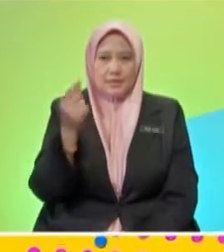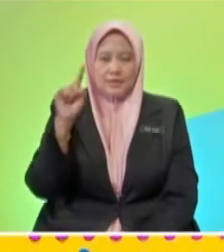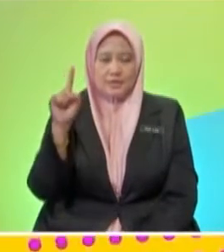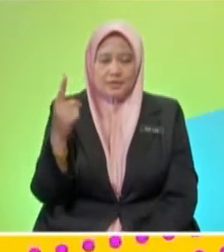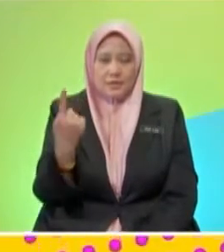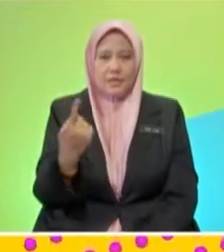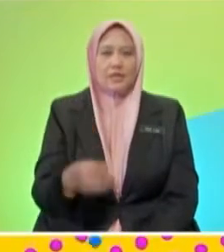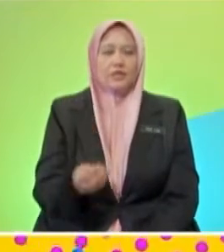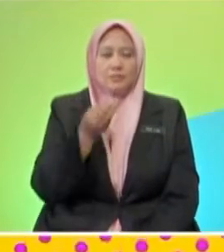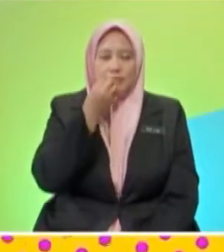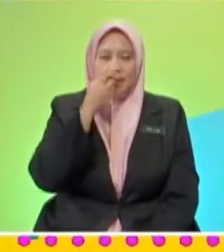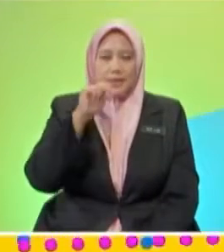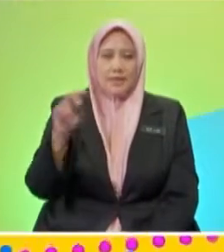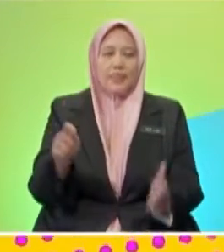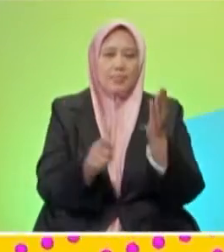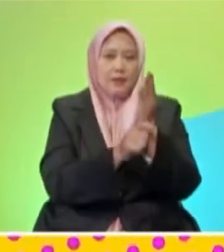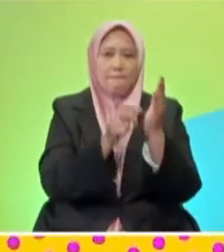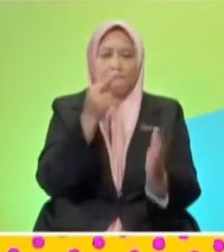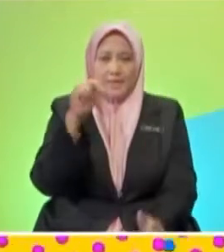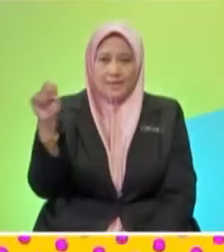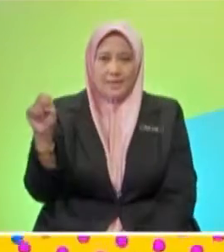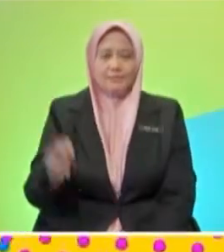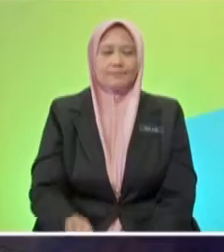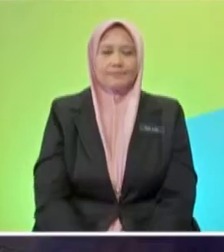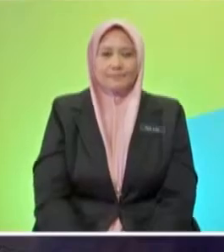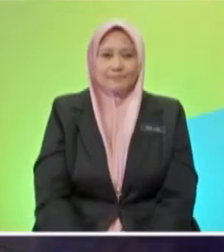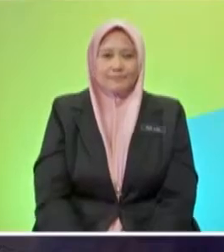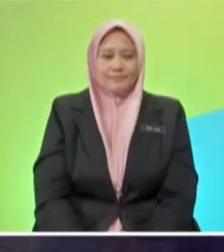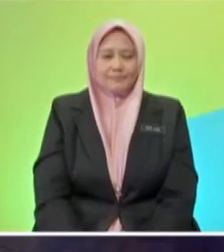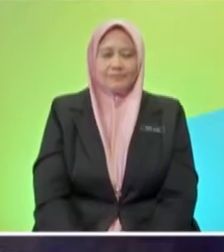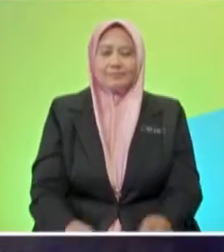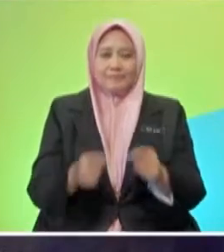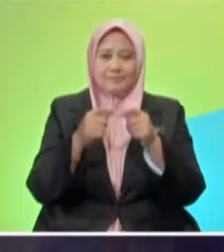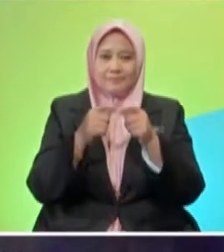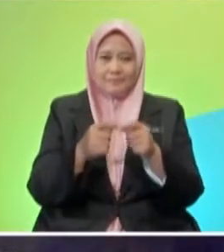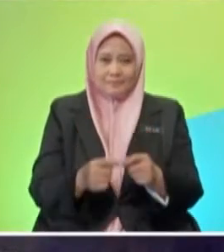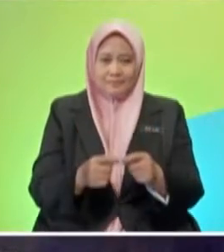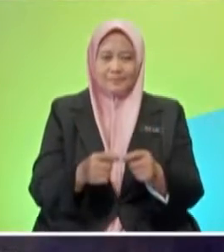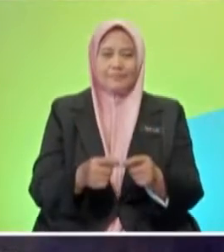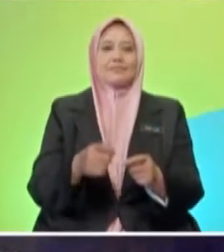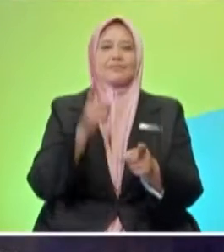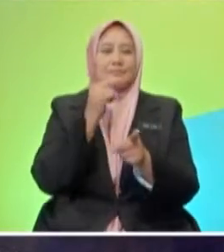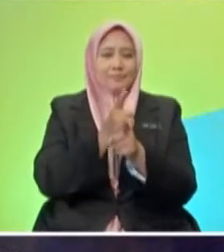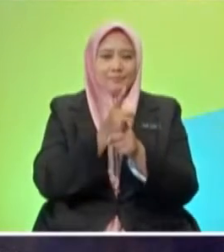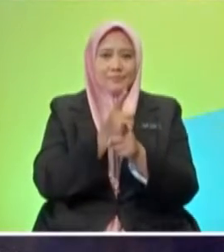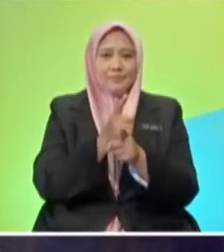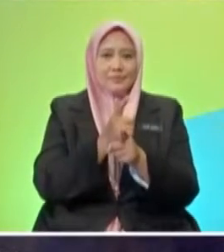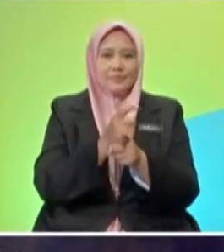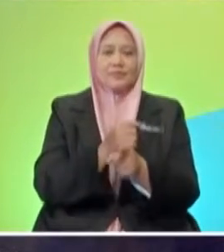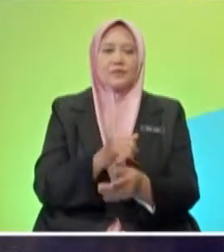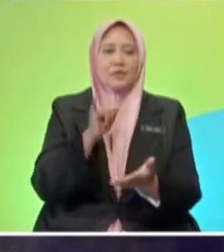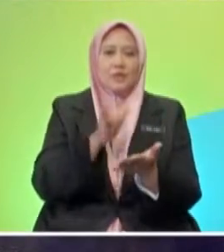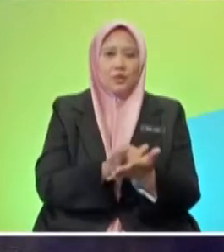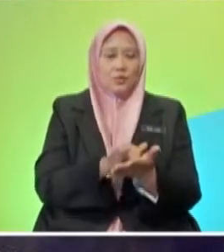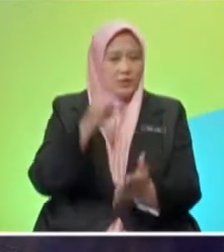Hi Ho by Otoparts sekali itulah keseluruhanya lainnya utama